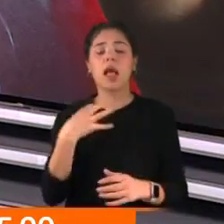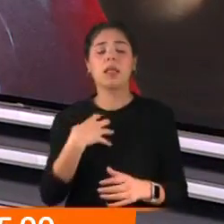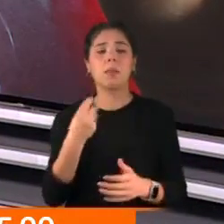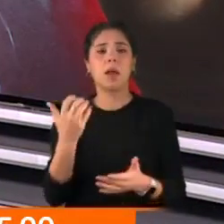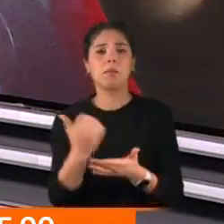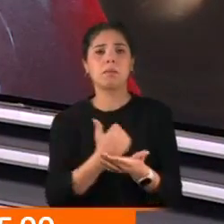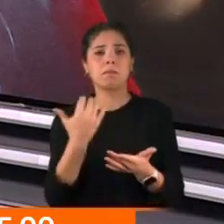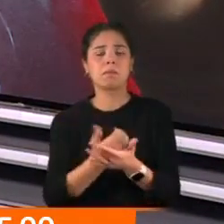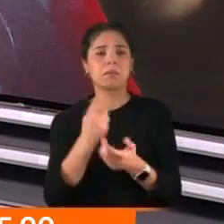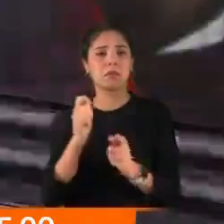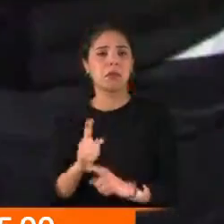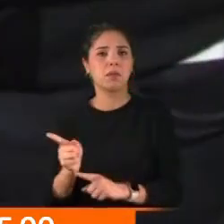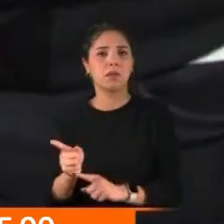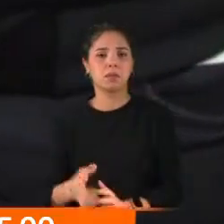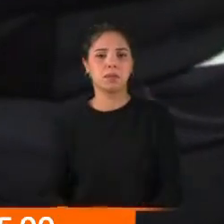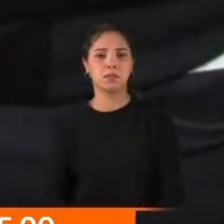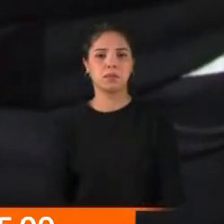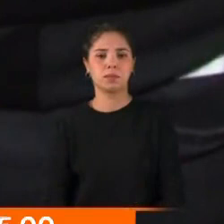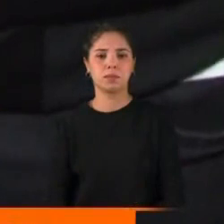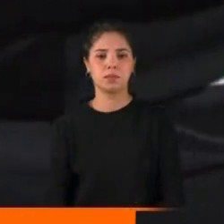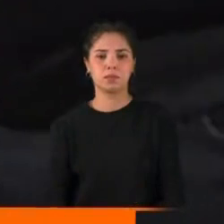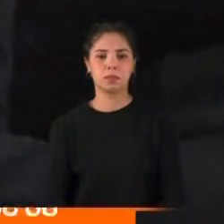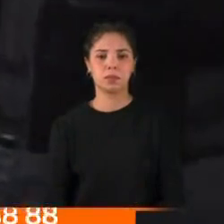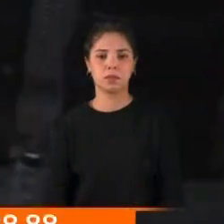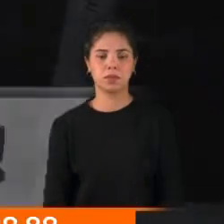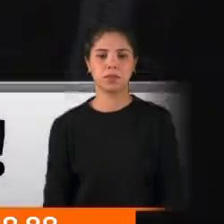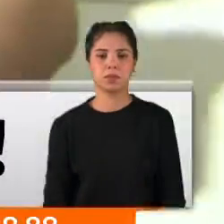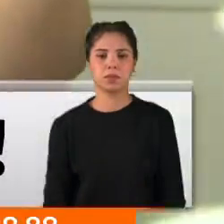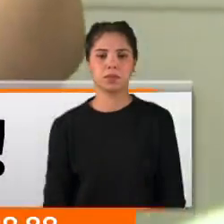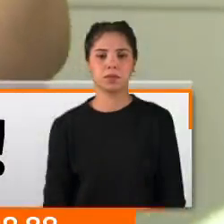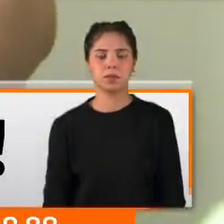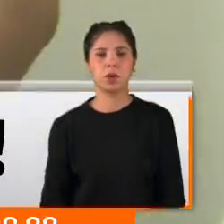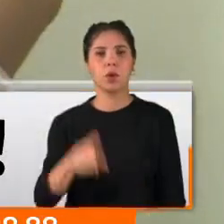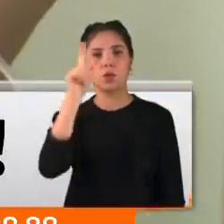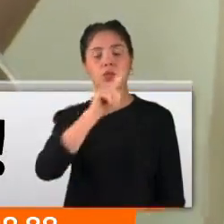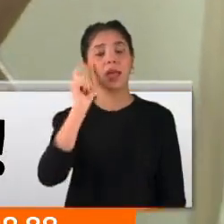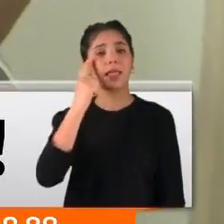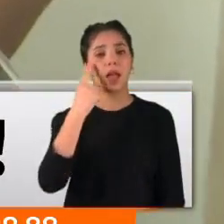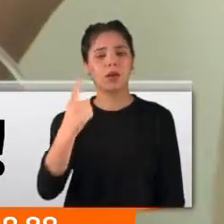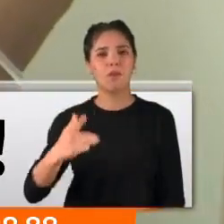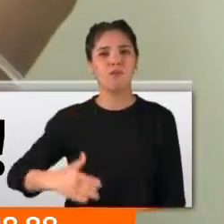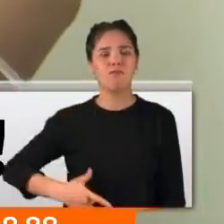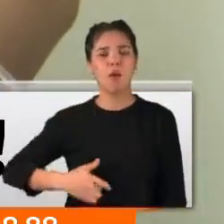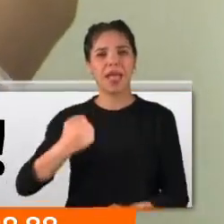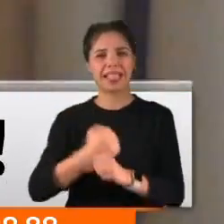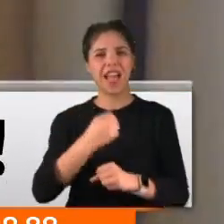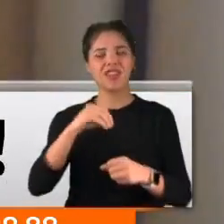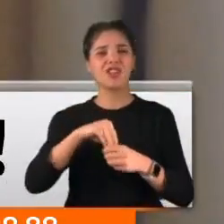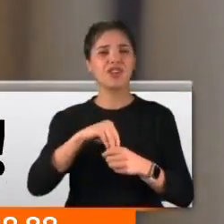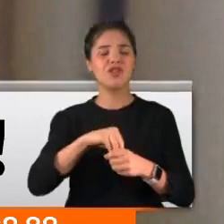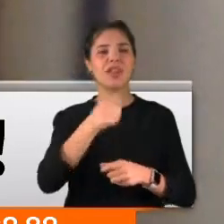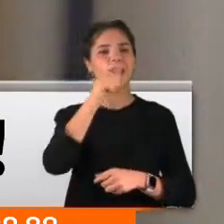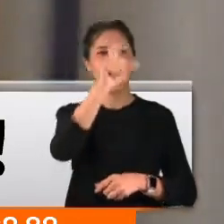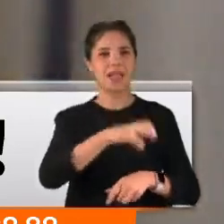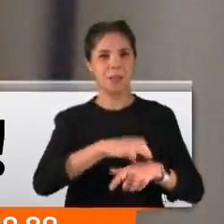yaptı. Kollarım bu şekilde, kollarıma hiçbir şekilde damar yolu açılmıyor. Çünkü iddiasına göre böbrek taşı için gittiği